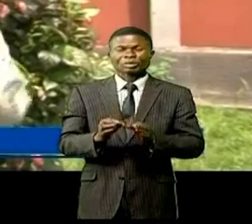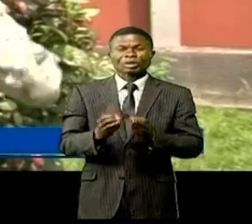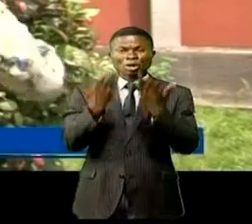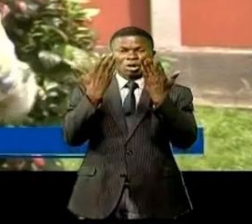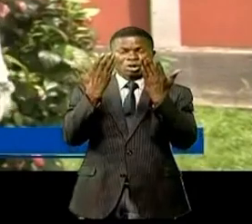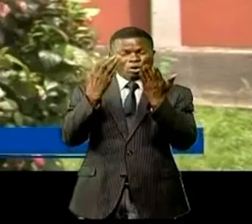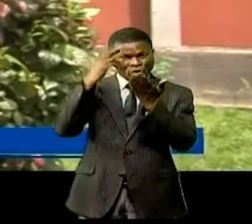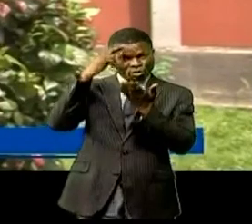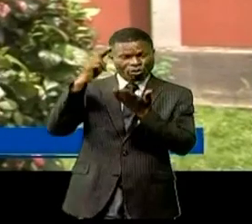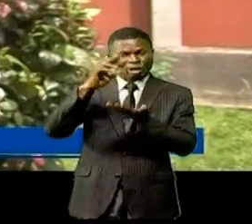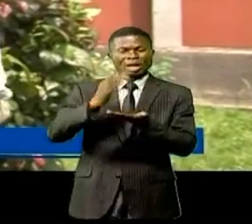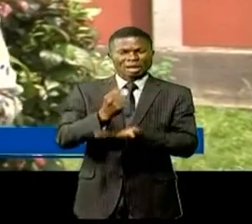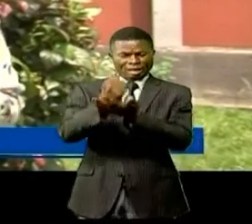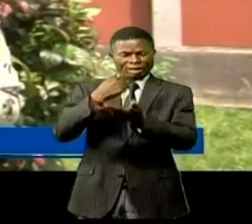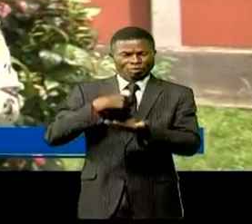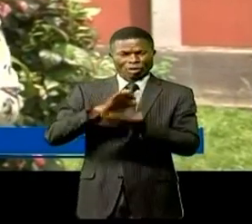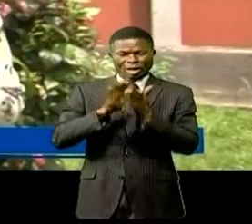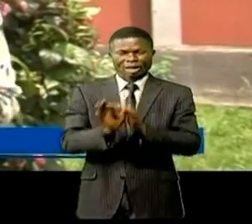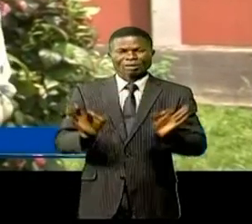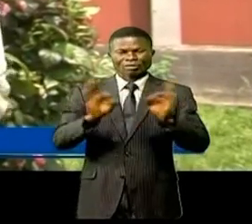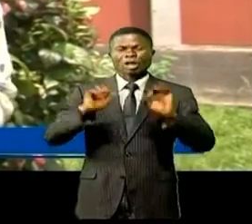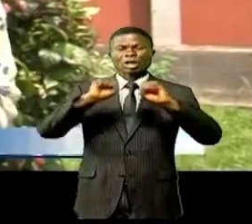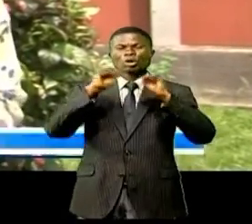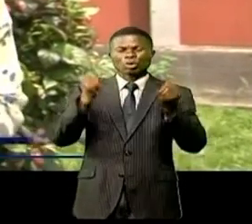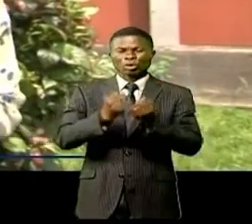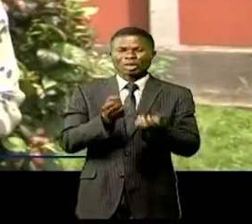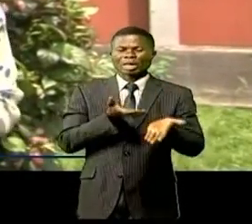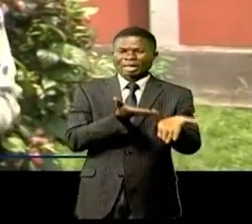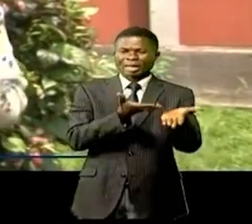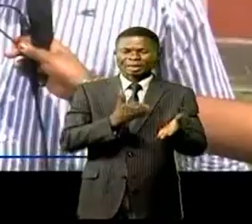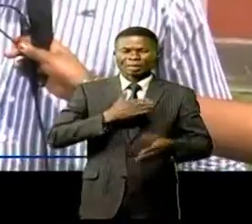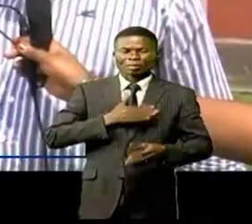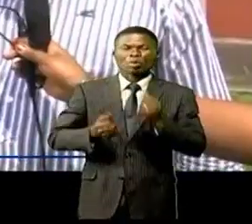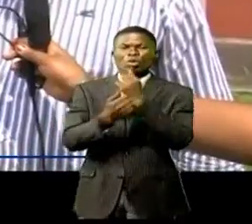à être utile à la société et servir mon pays.